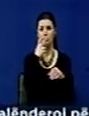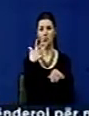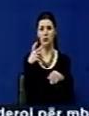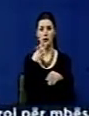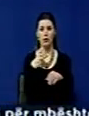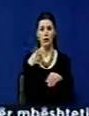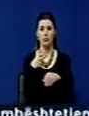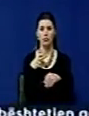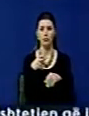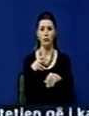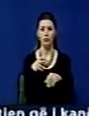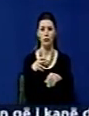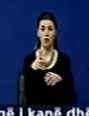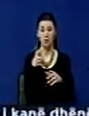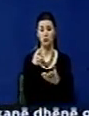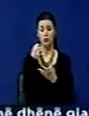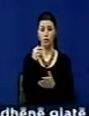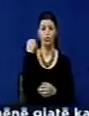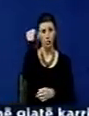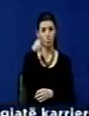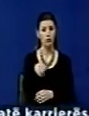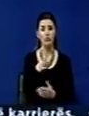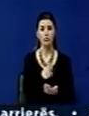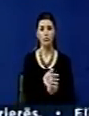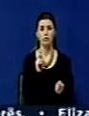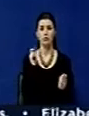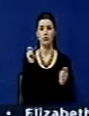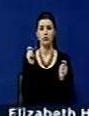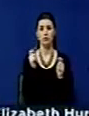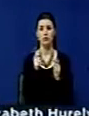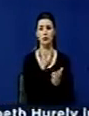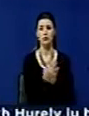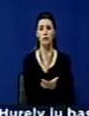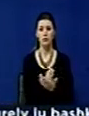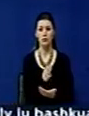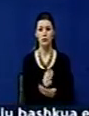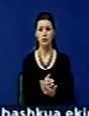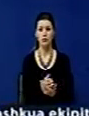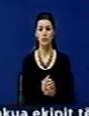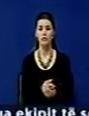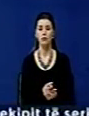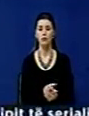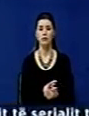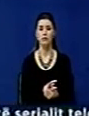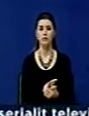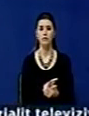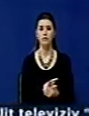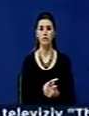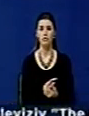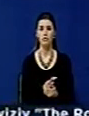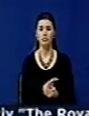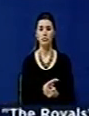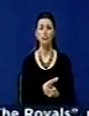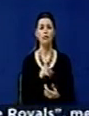euro, ndërkohë që buxheti i Kosovës gjatë kësaj periudhe ka ndryshuar vazhdimisht, por nuk është